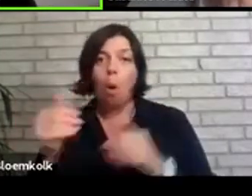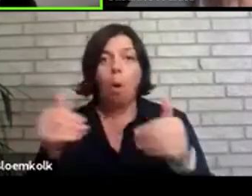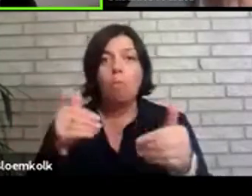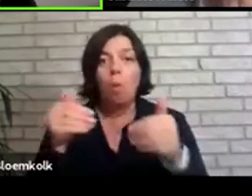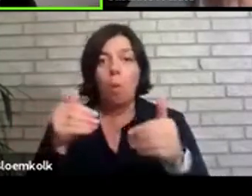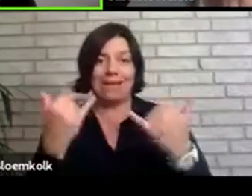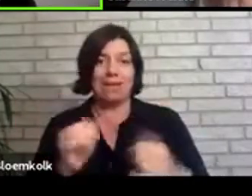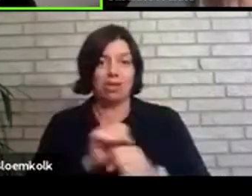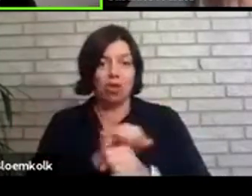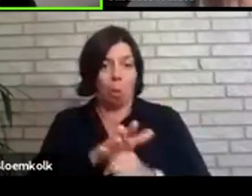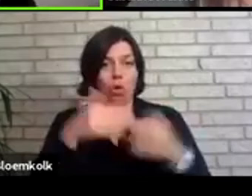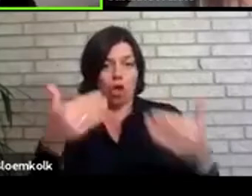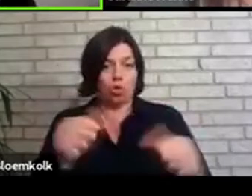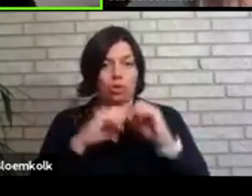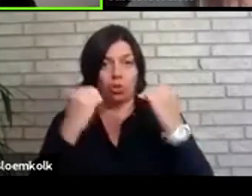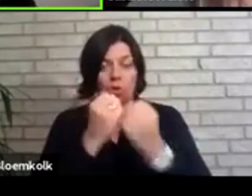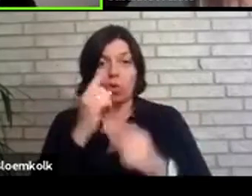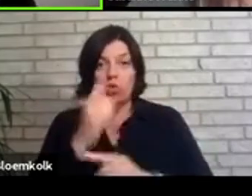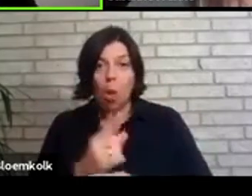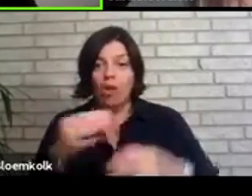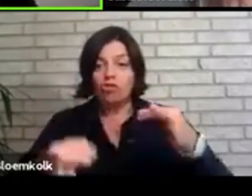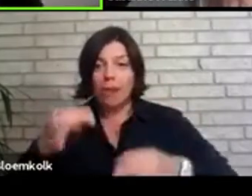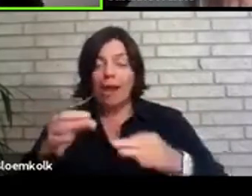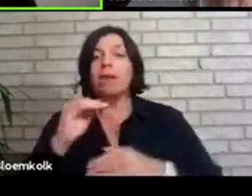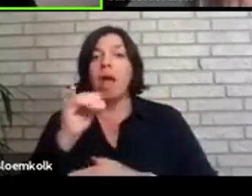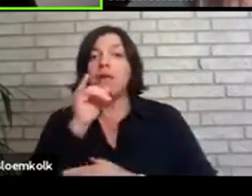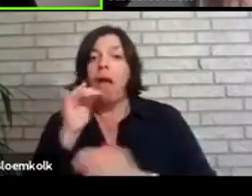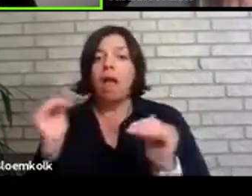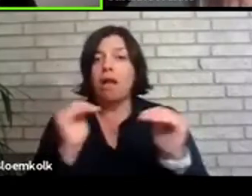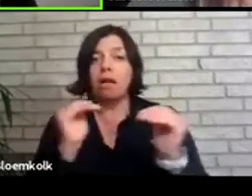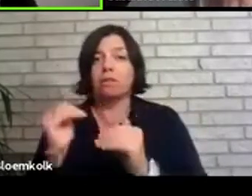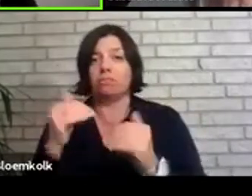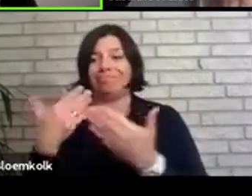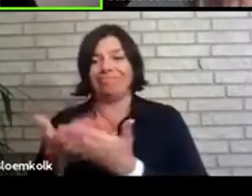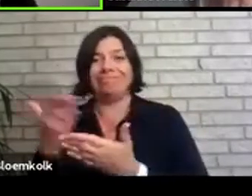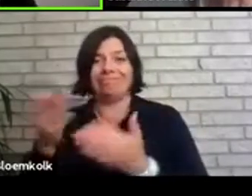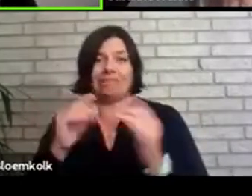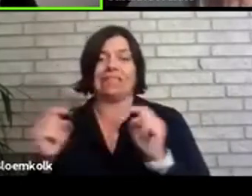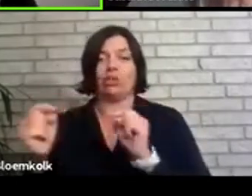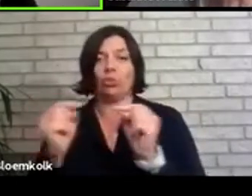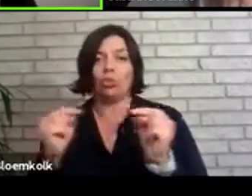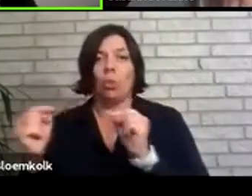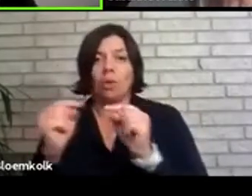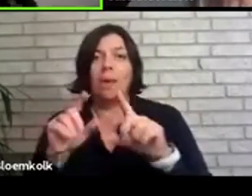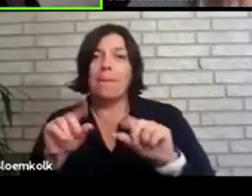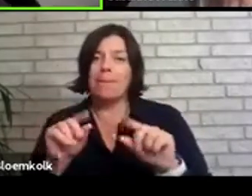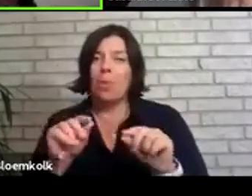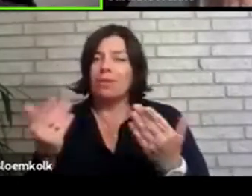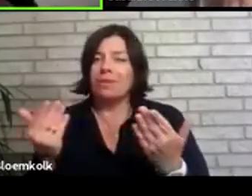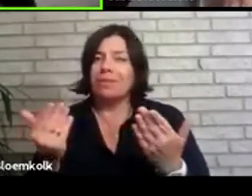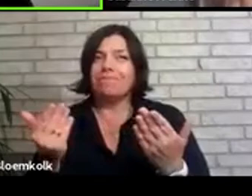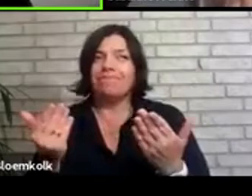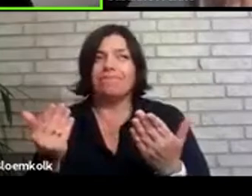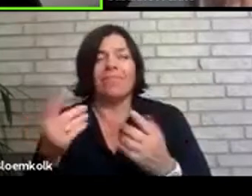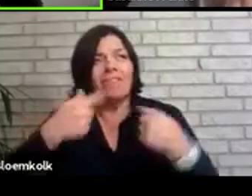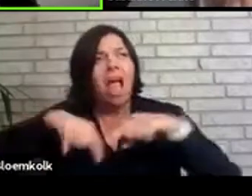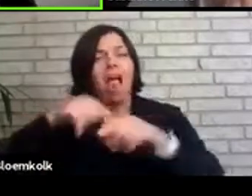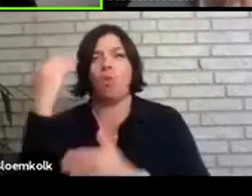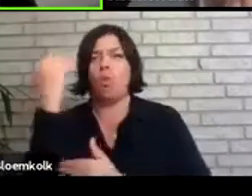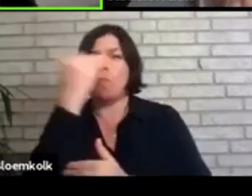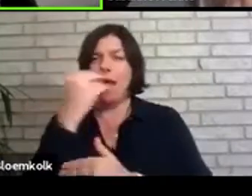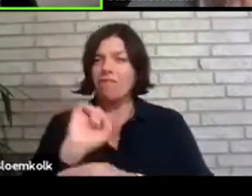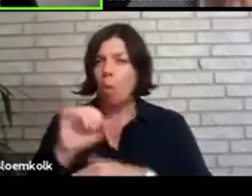Situation, ist, glaube ich, einfach der verbandliche Teil des Fußballs auch mehr ins Nachdenken gekommen. Also unabhängig von den Zwängen, die